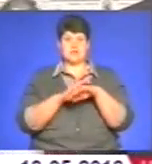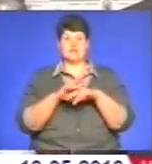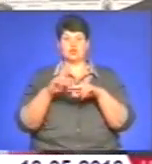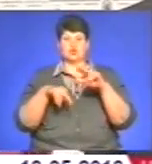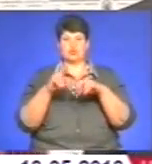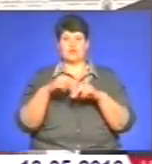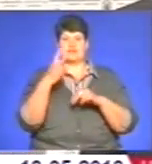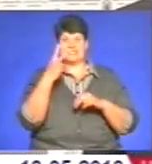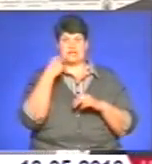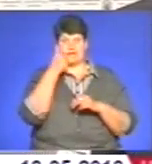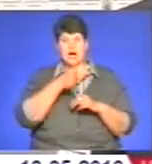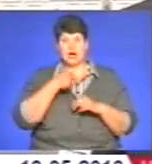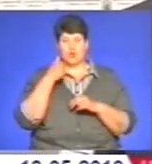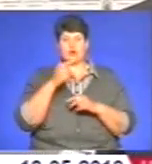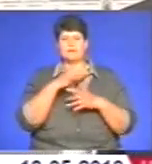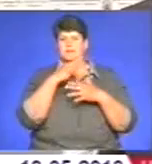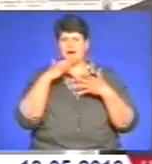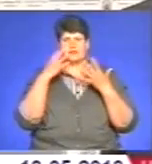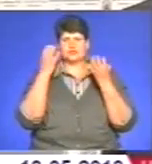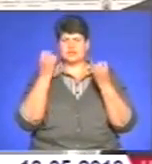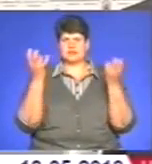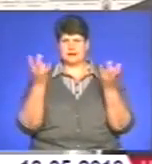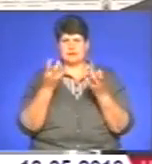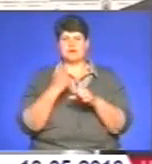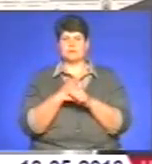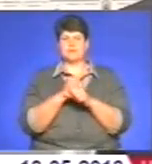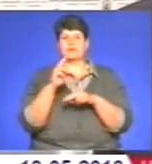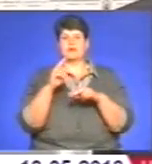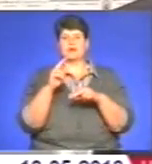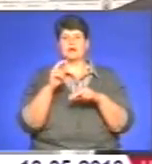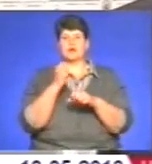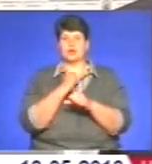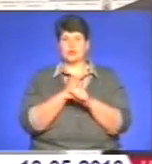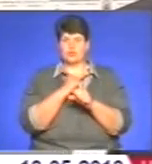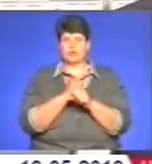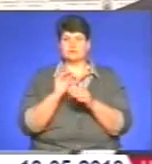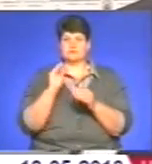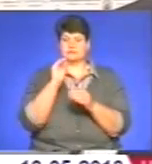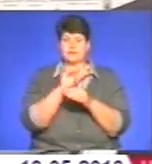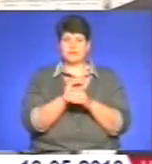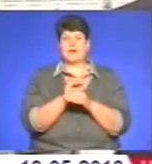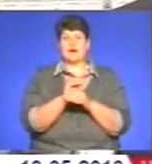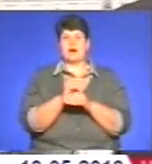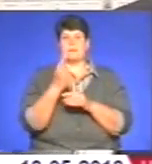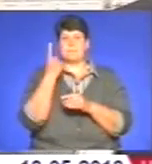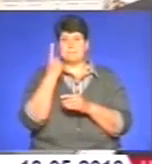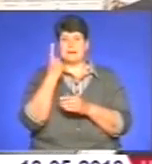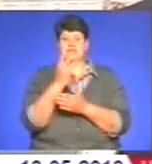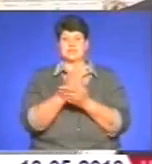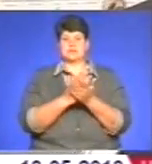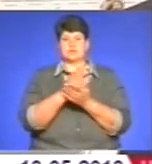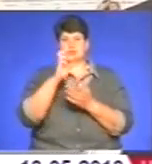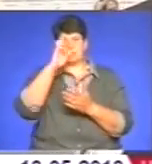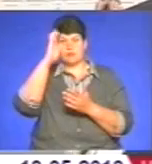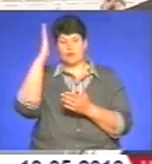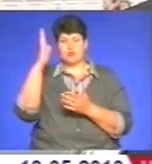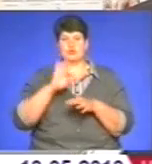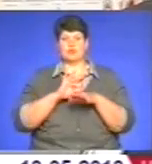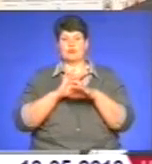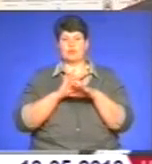ще багато є робіт, але ми сьогодні перша служба, якраз першу службу провів